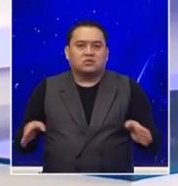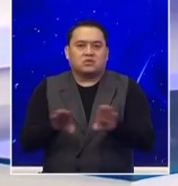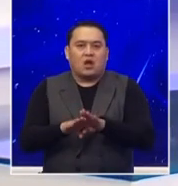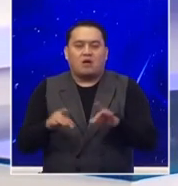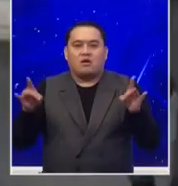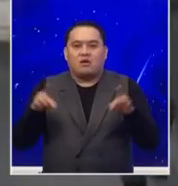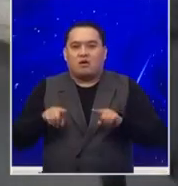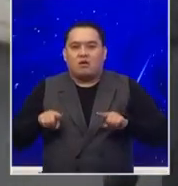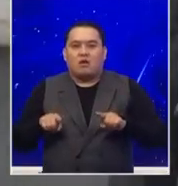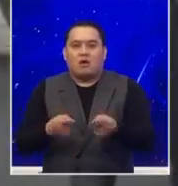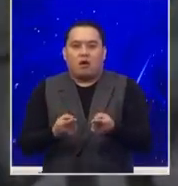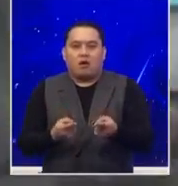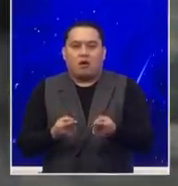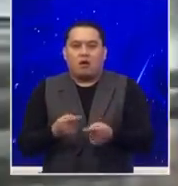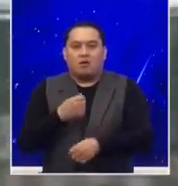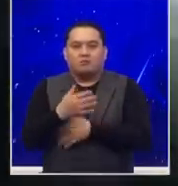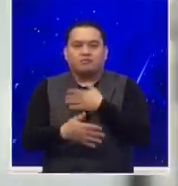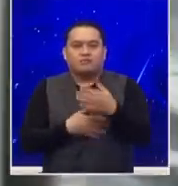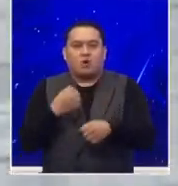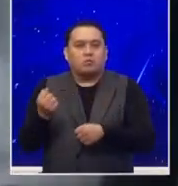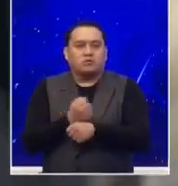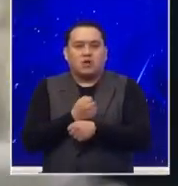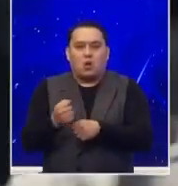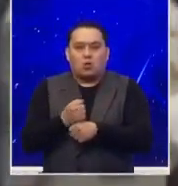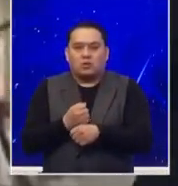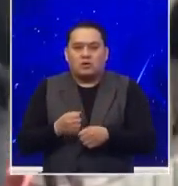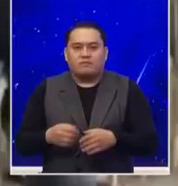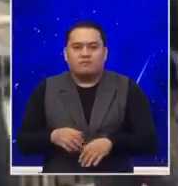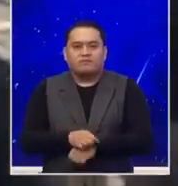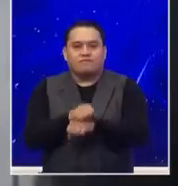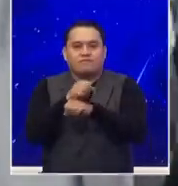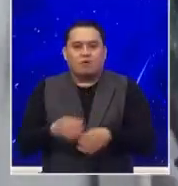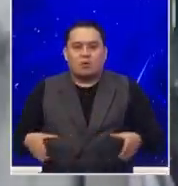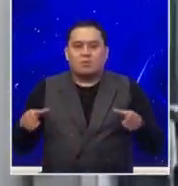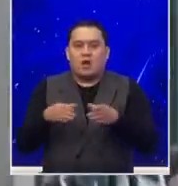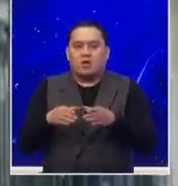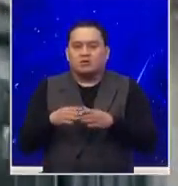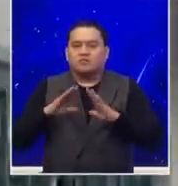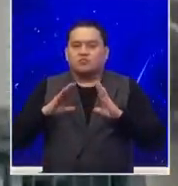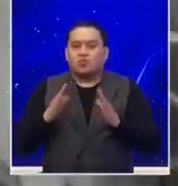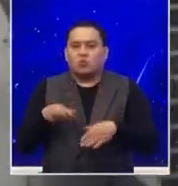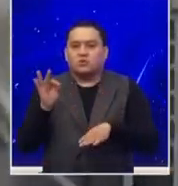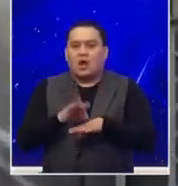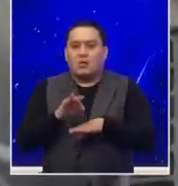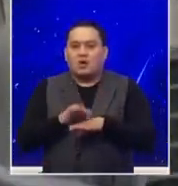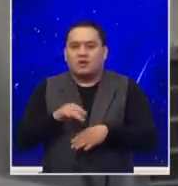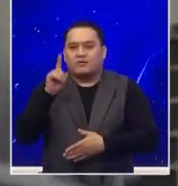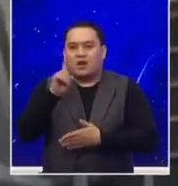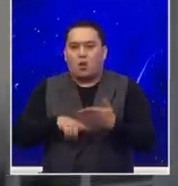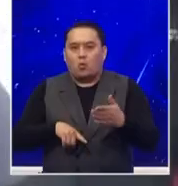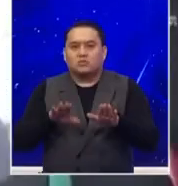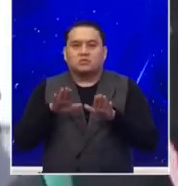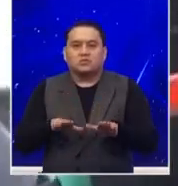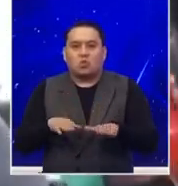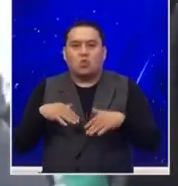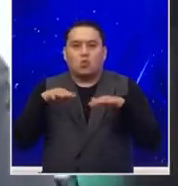или арест нарушителя также оборачивается стычками, вокруг собирается возбужденная толпа. Ситуация с заболеваемостью в религиозном секторе